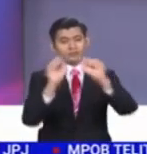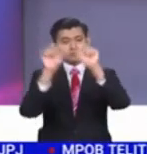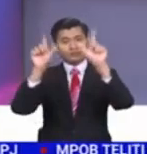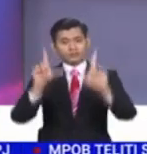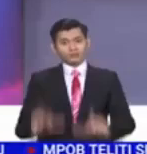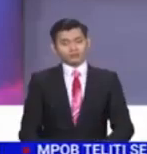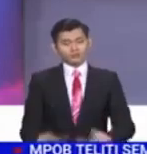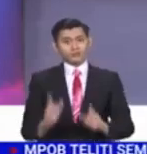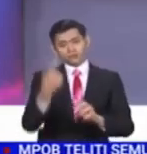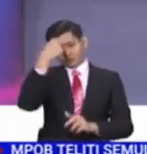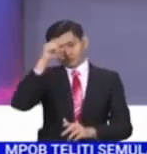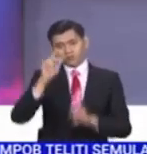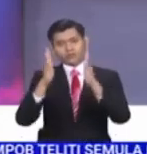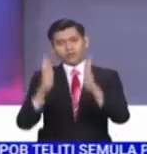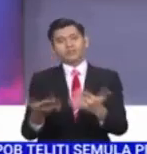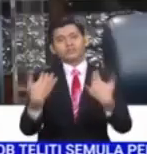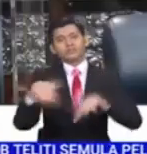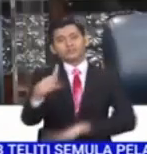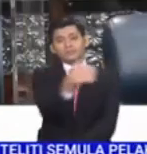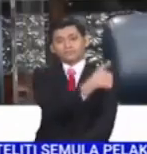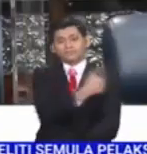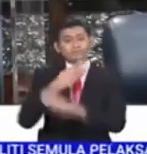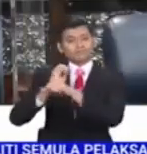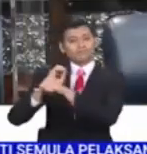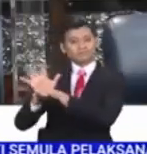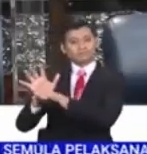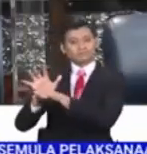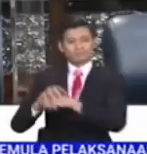setiap penerima vaksin.